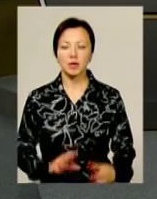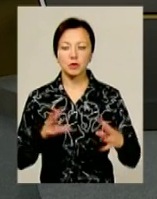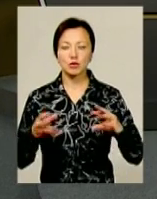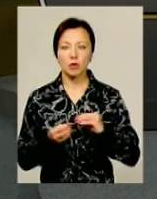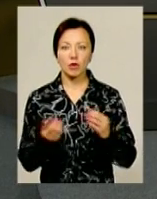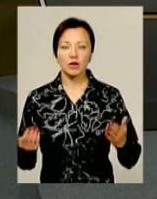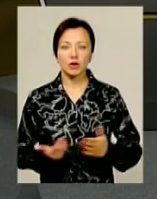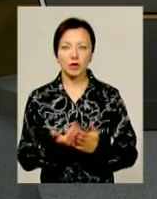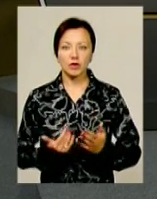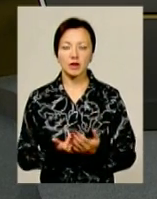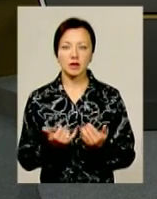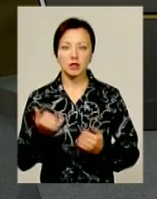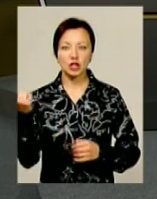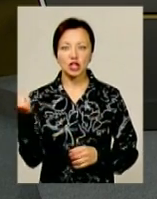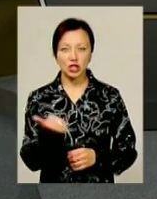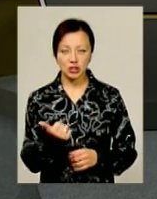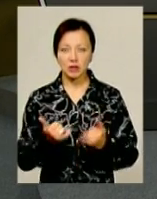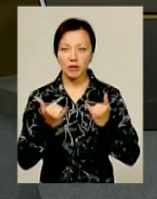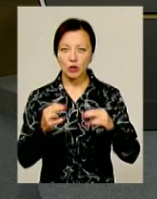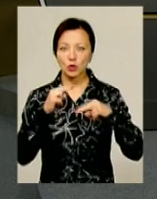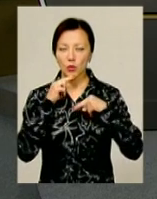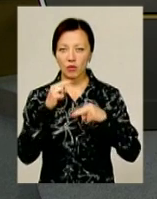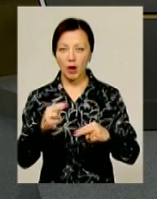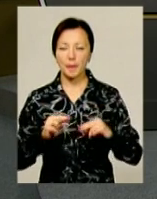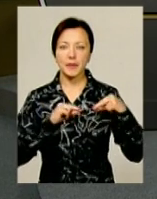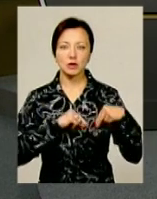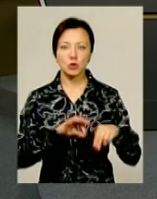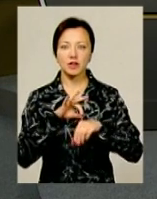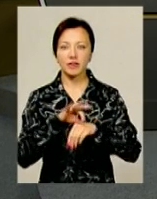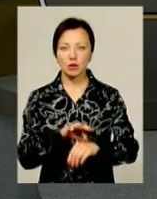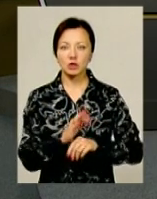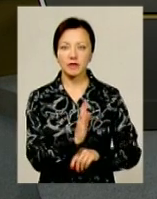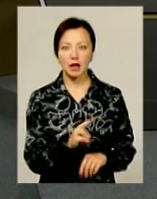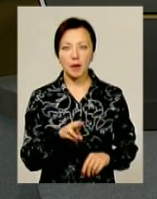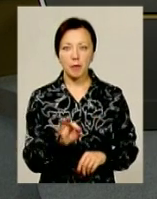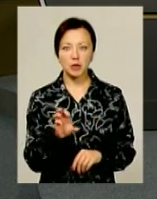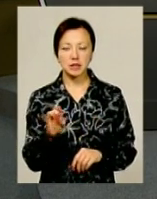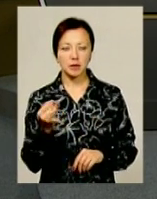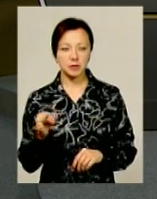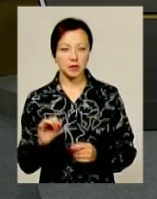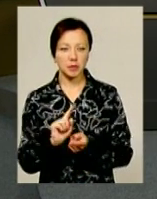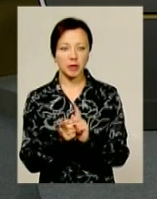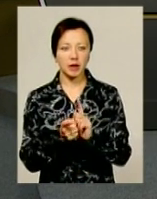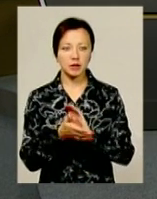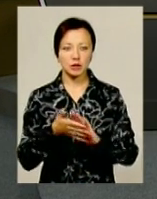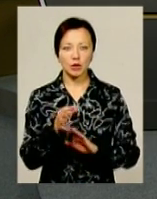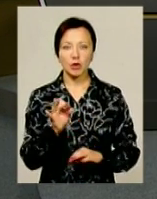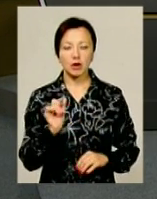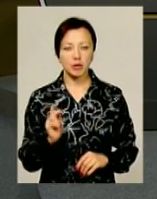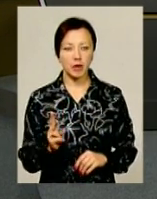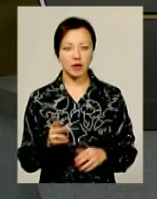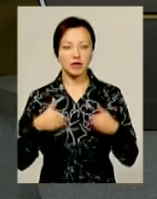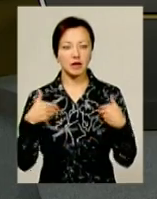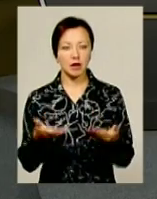Підсумковий інформаційний випуск «Панорама тиждень». До вашої уваги у студії працюють Віталій Постемський. Переклад на жестову мову здійснює Ольга